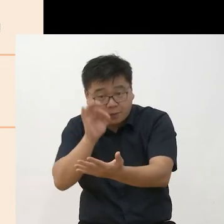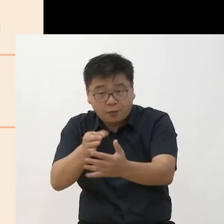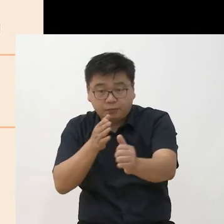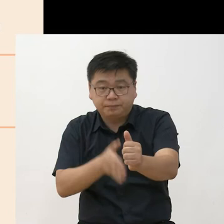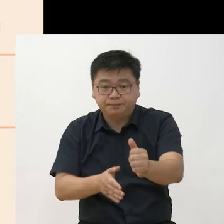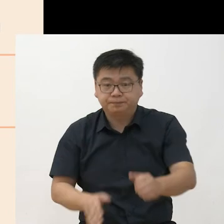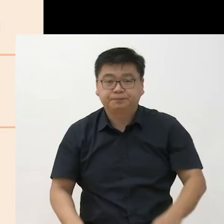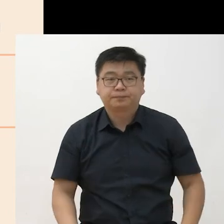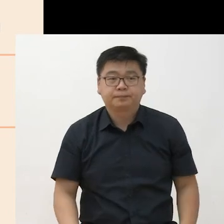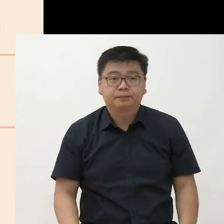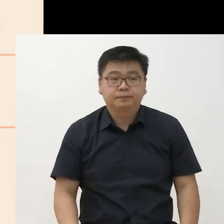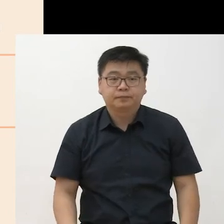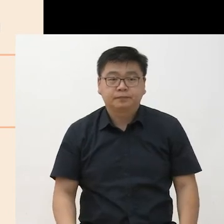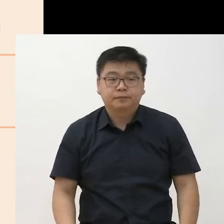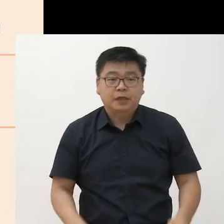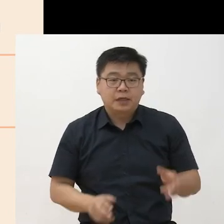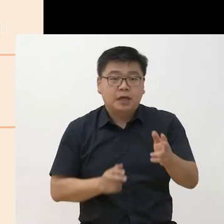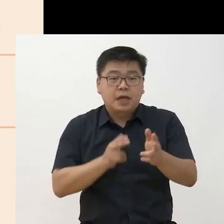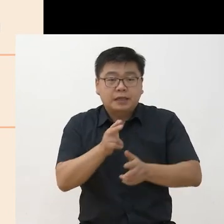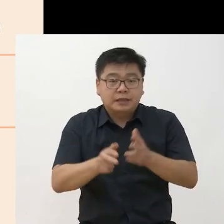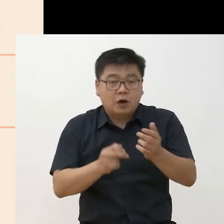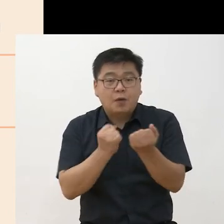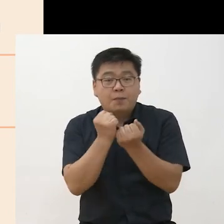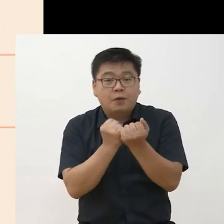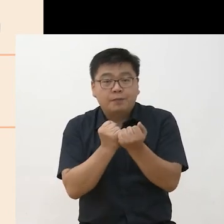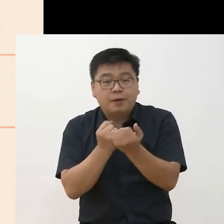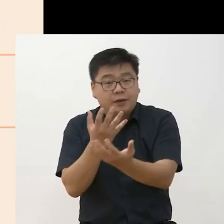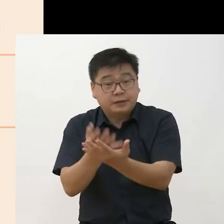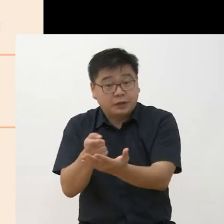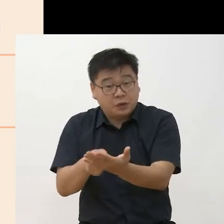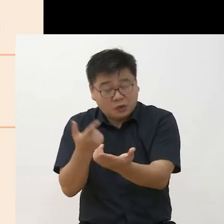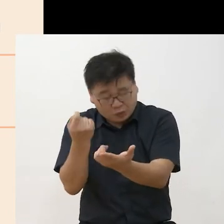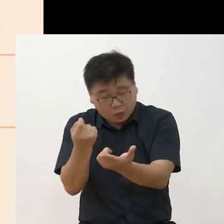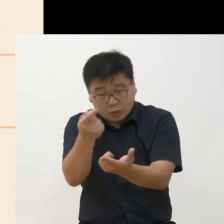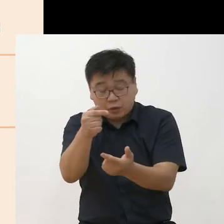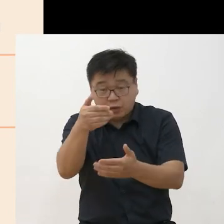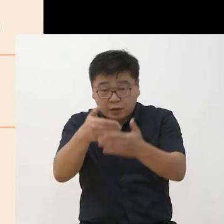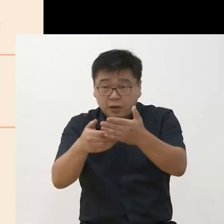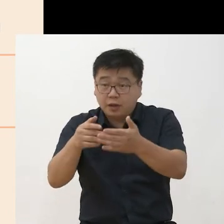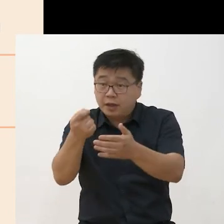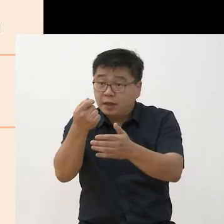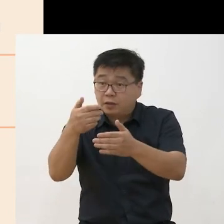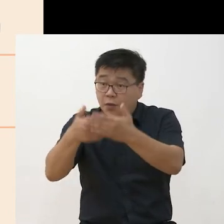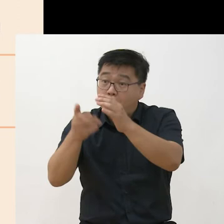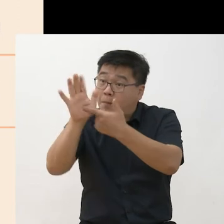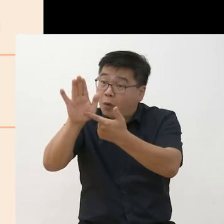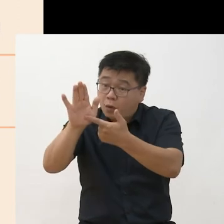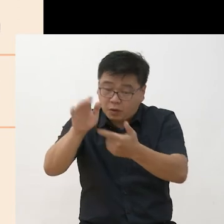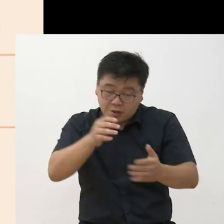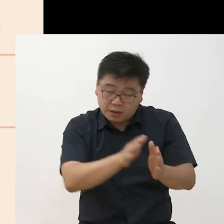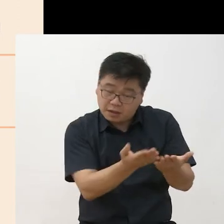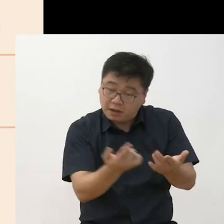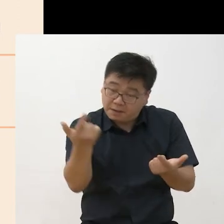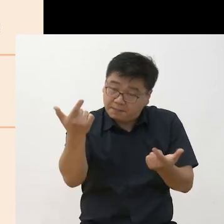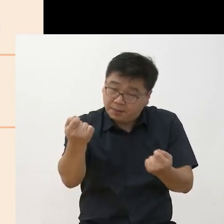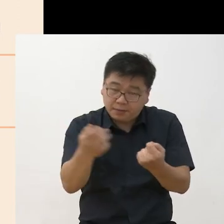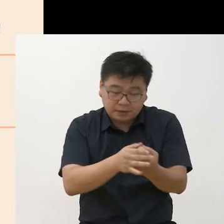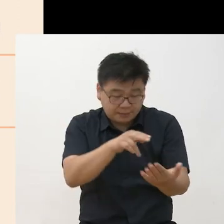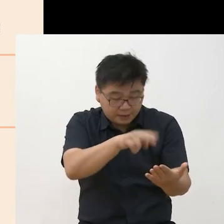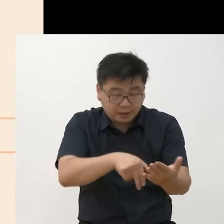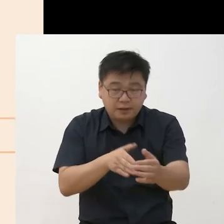하겠습니다. 공모사업 설명자료에도 같은 내용이 포함되어 있으므로 상세한 내용은 참조해 주시기